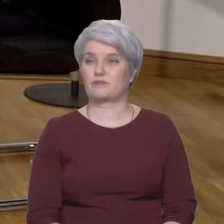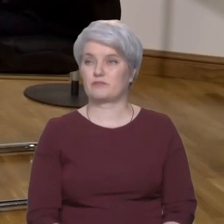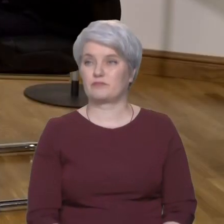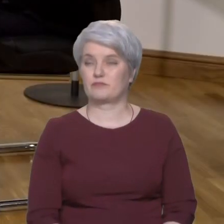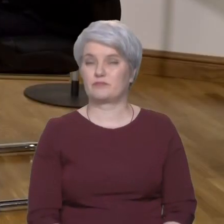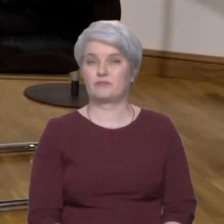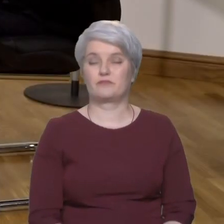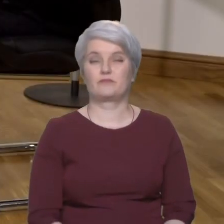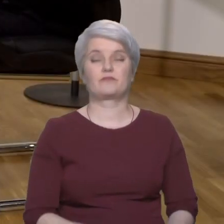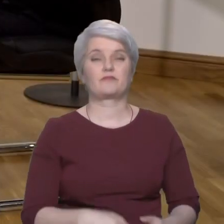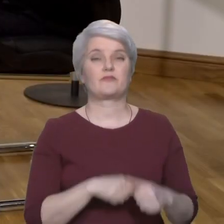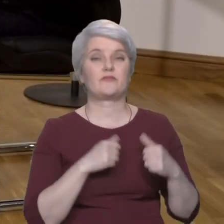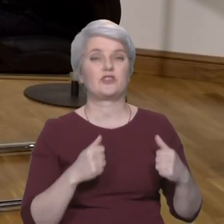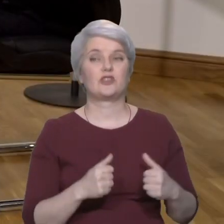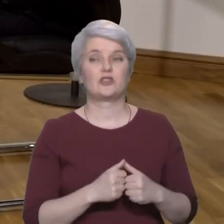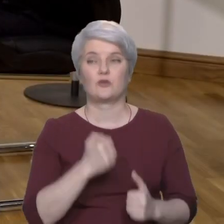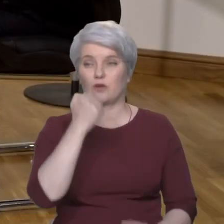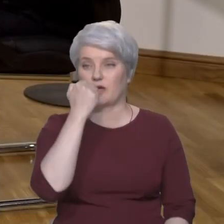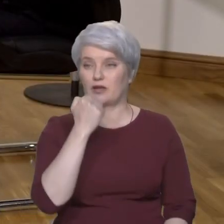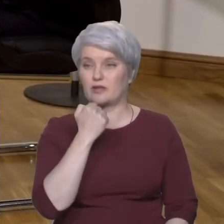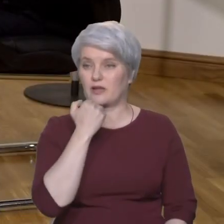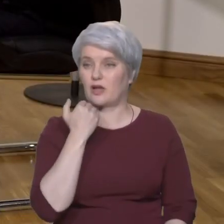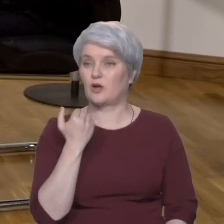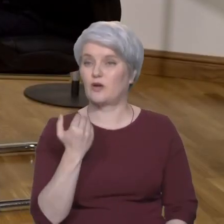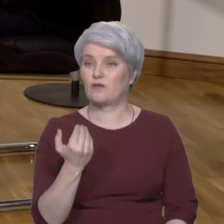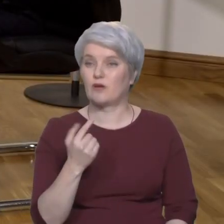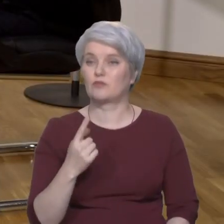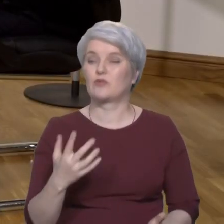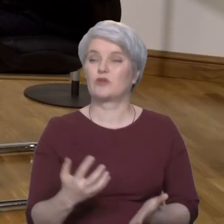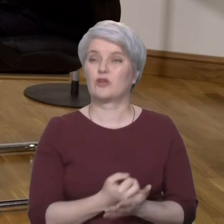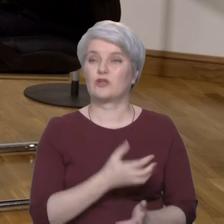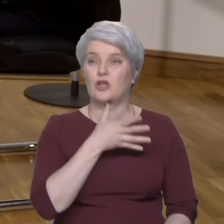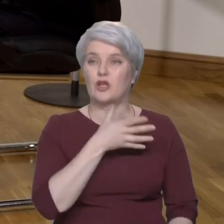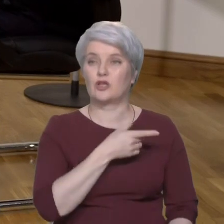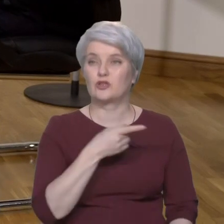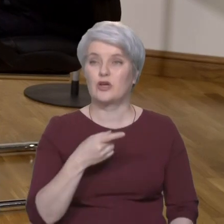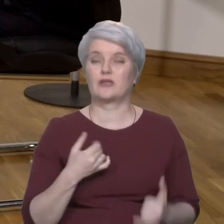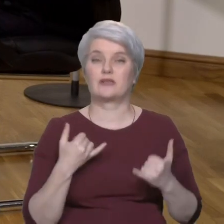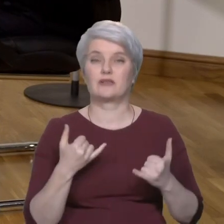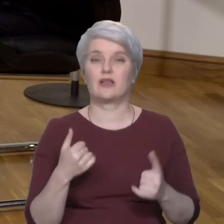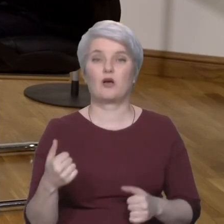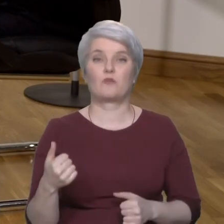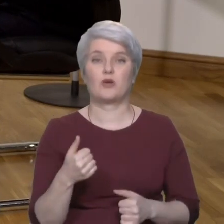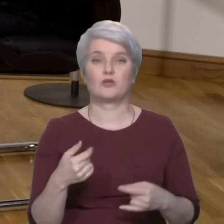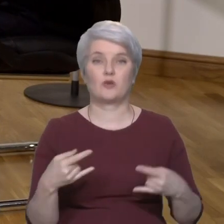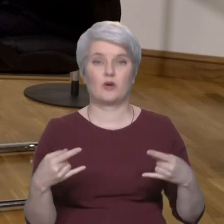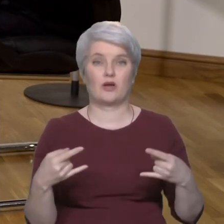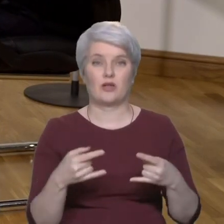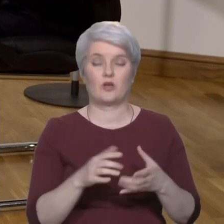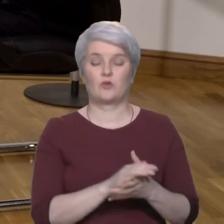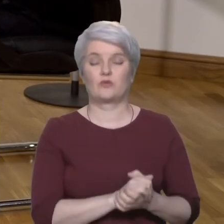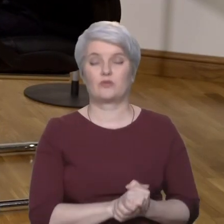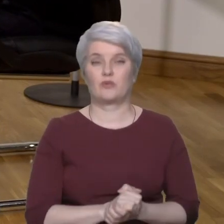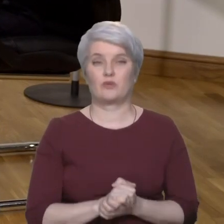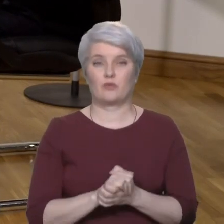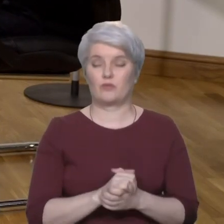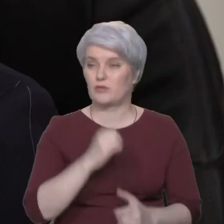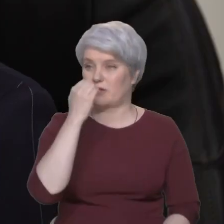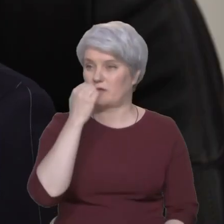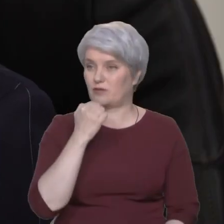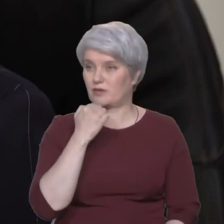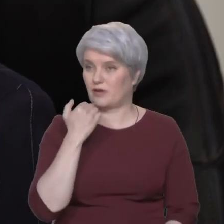Пане Крук, щиро дякую вам за те, що знайшли час для першого каналу «Суспільного мовлення». Вітаю вас. Вітаю вас, дякую